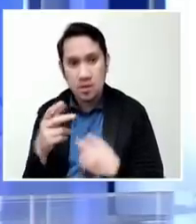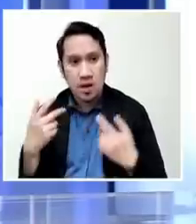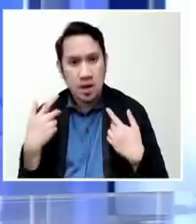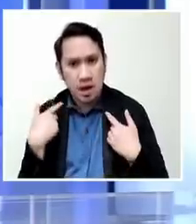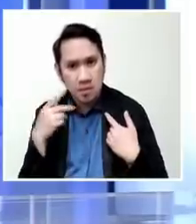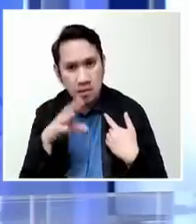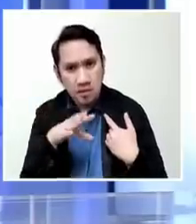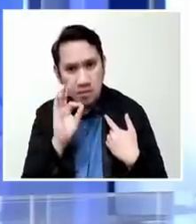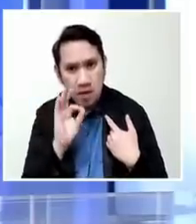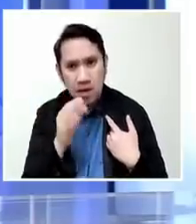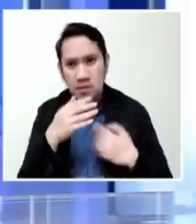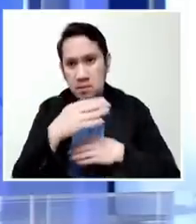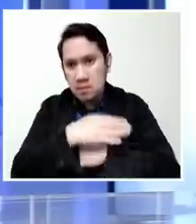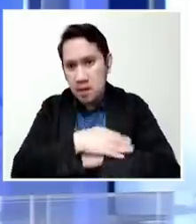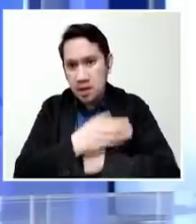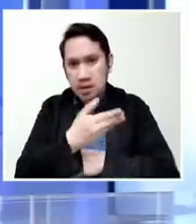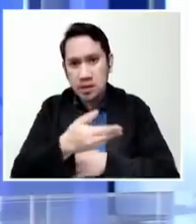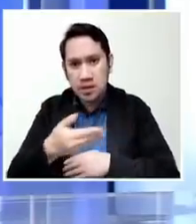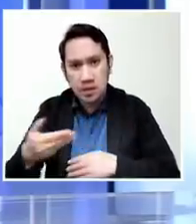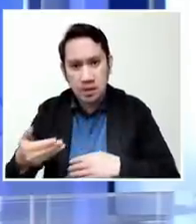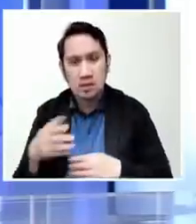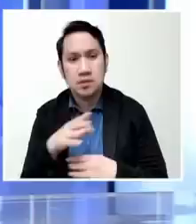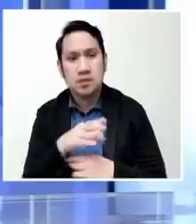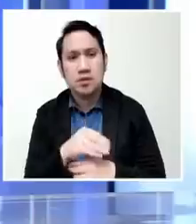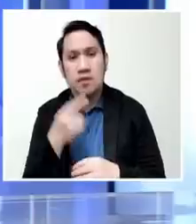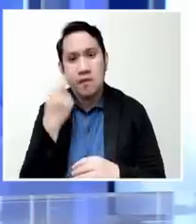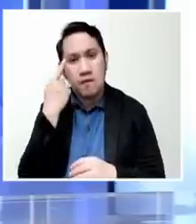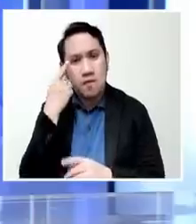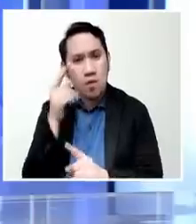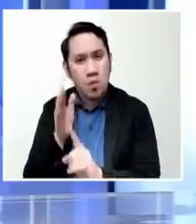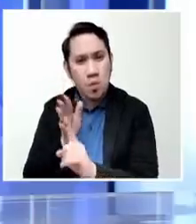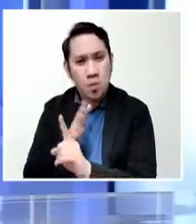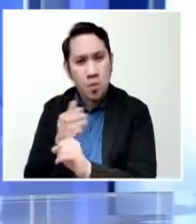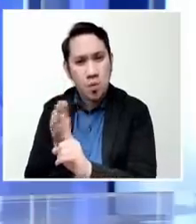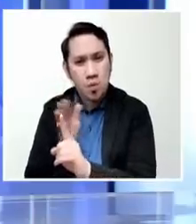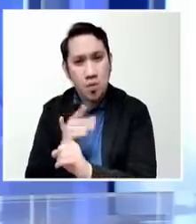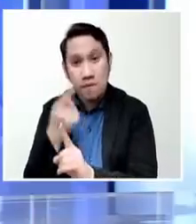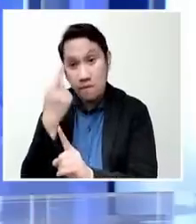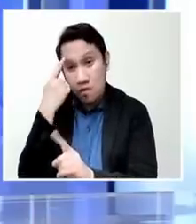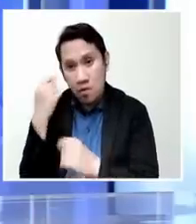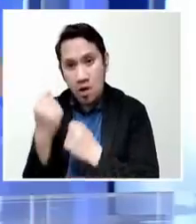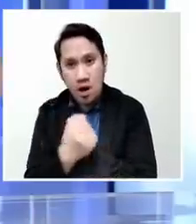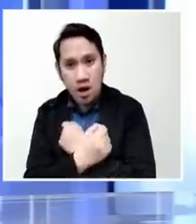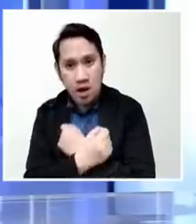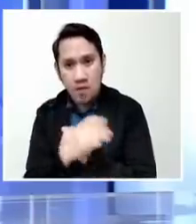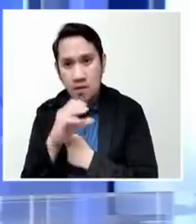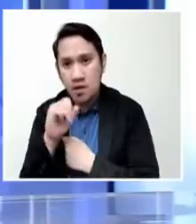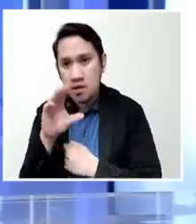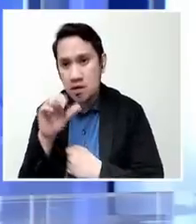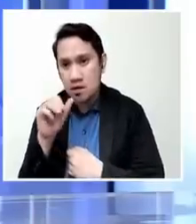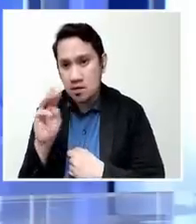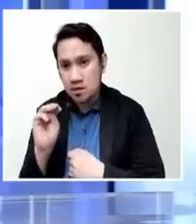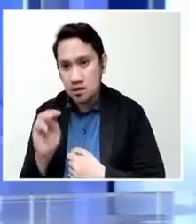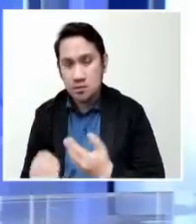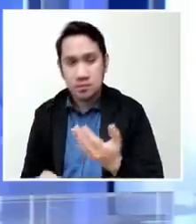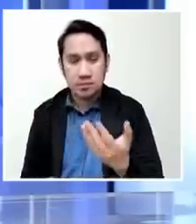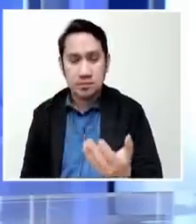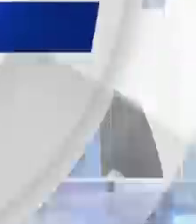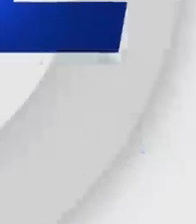at iba pang gamit para makapang-akit ng mabibiktima. Nagpapatrol, Liza